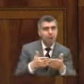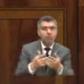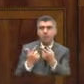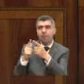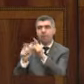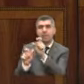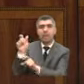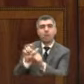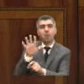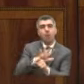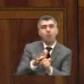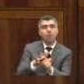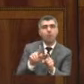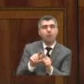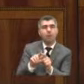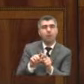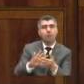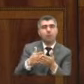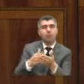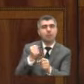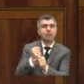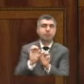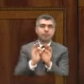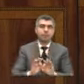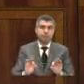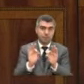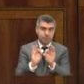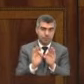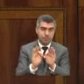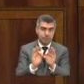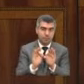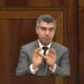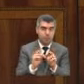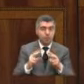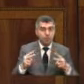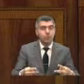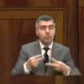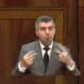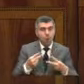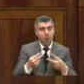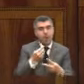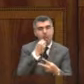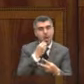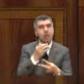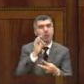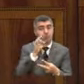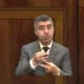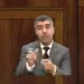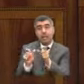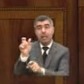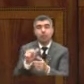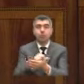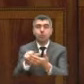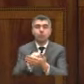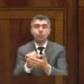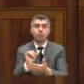عريضه كل هاد الضرات اليوم. كاينه الوفره في السوق ديال المنتوجات، ولكن هاد الفقراء منين غادي يدوزوا